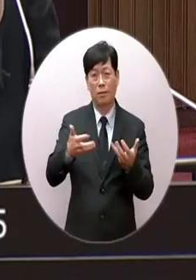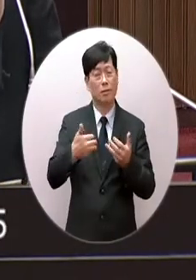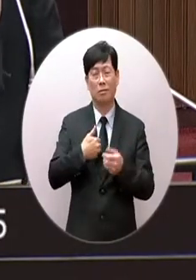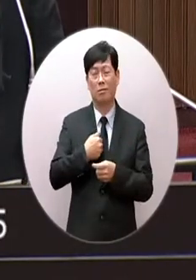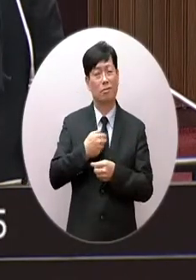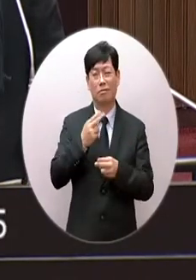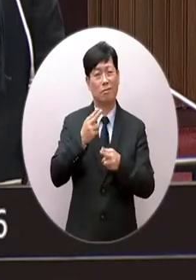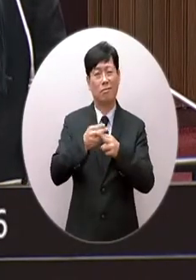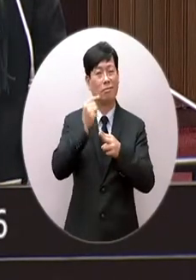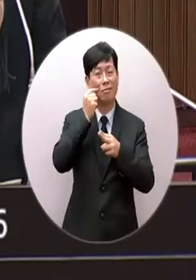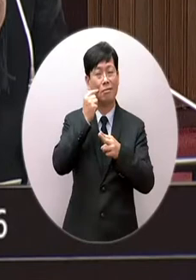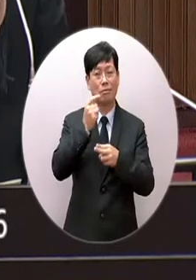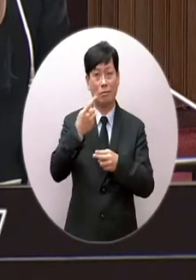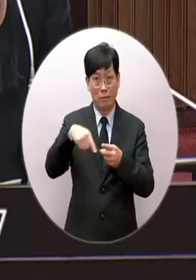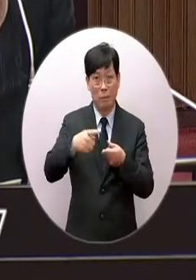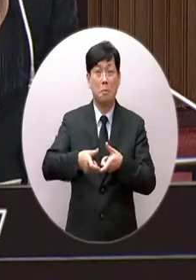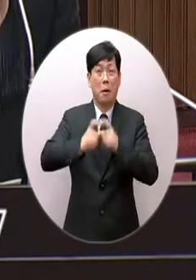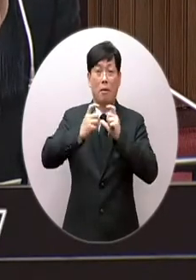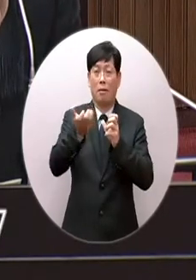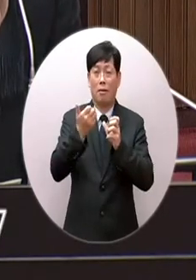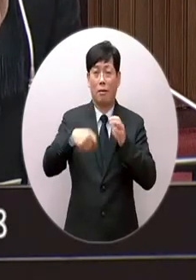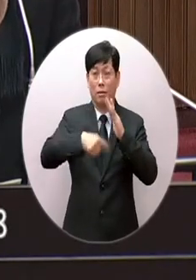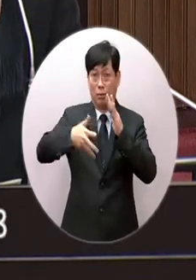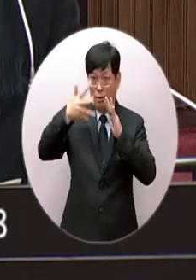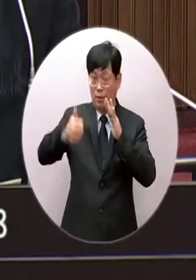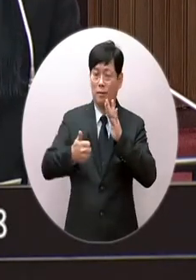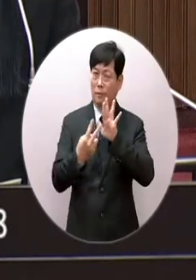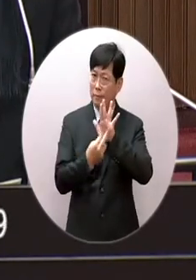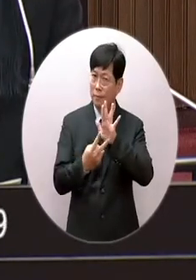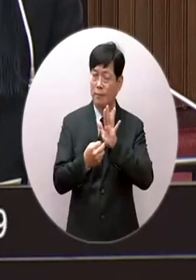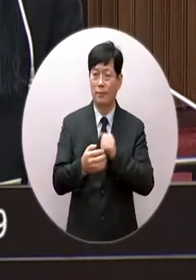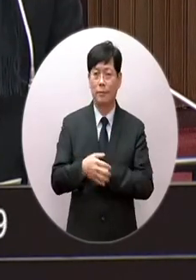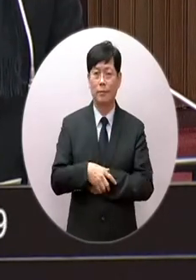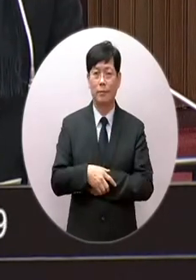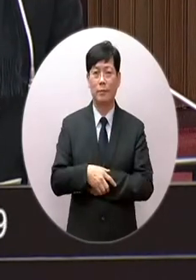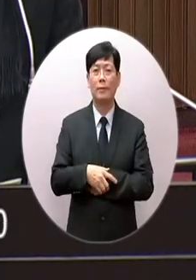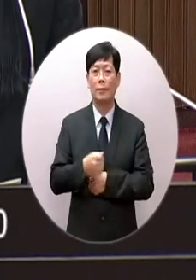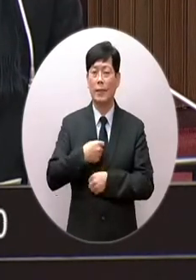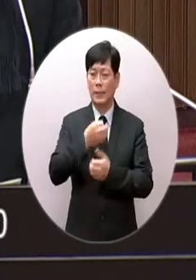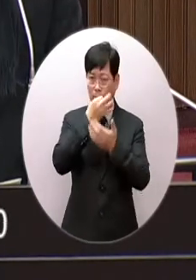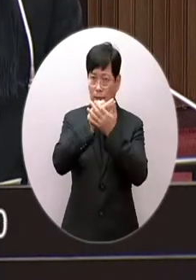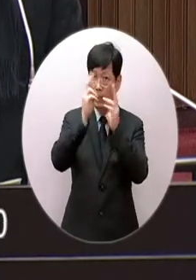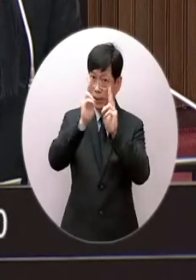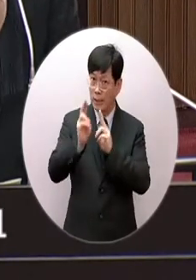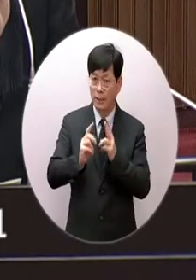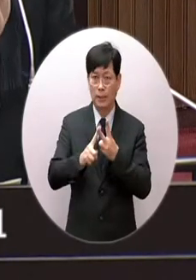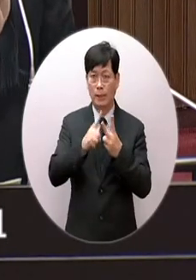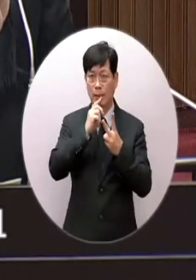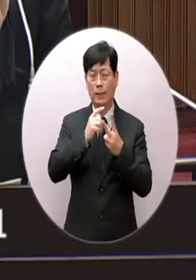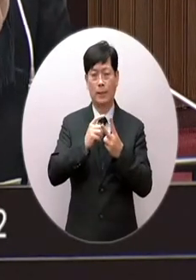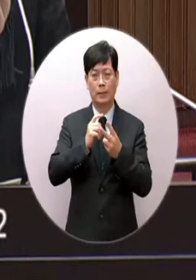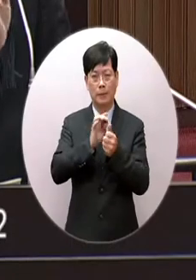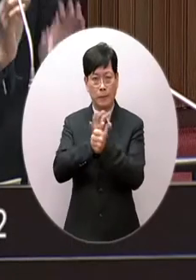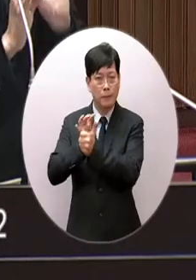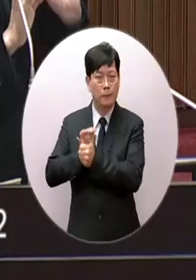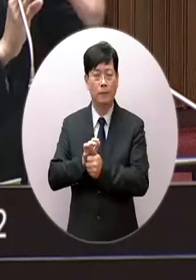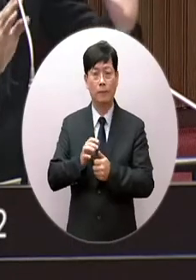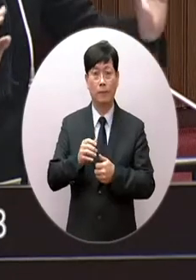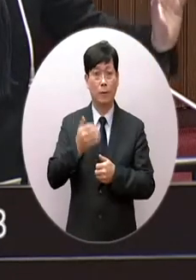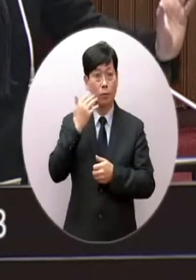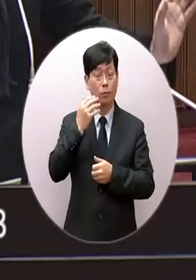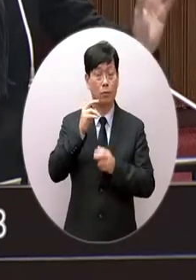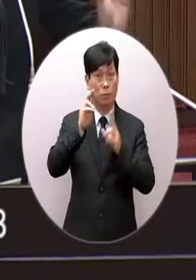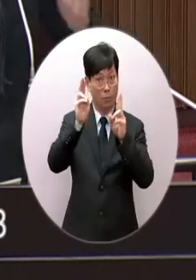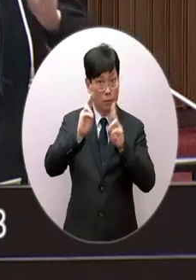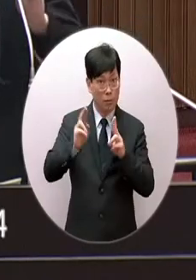呐哈。我觉得应该绕回来，如同刚刚院长所讲的，怎么样来节能，怎么样来省电？就电力的这